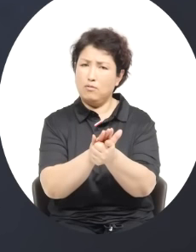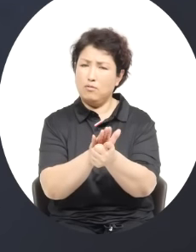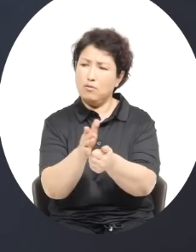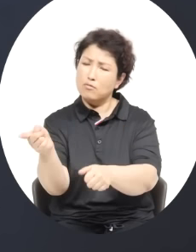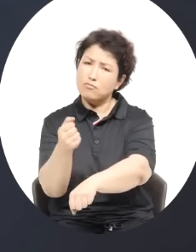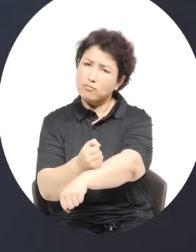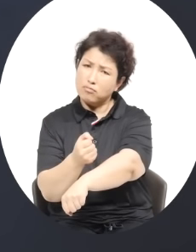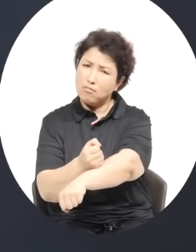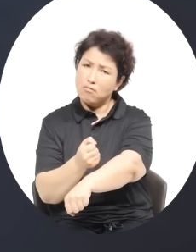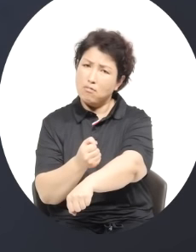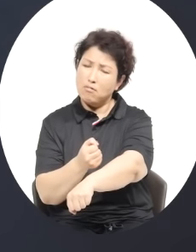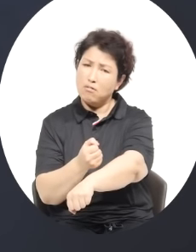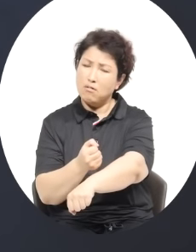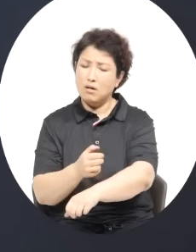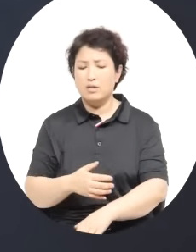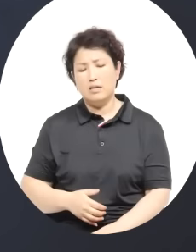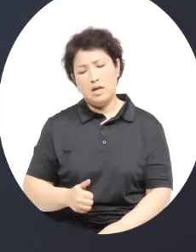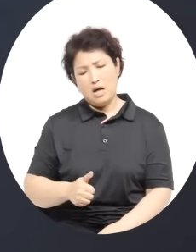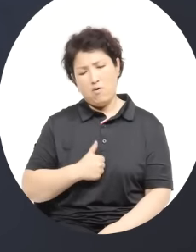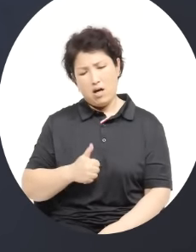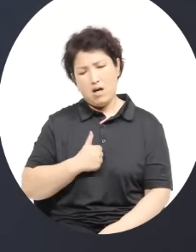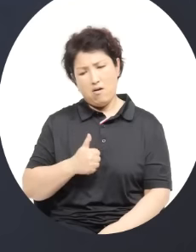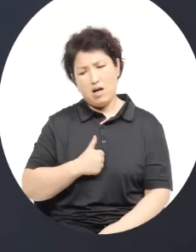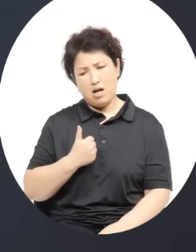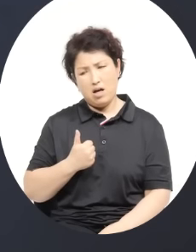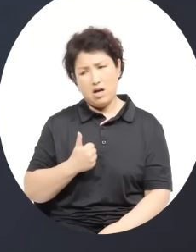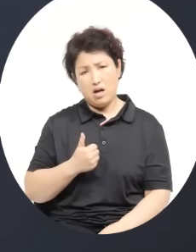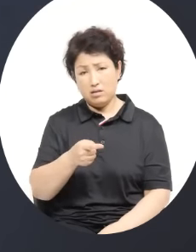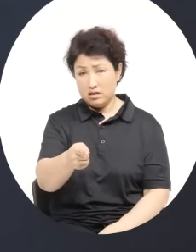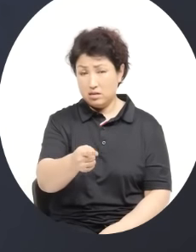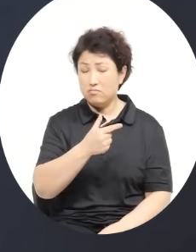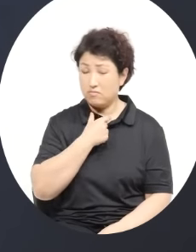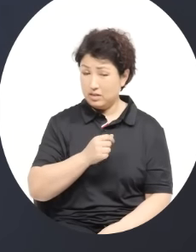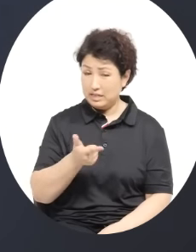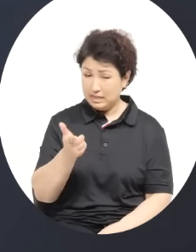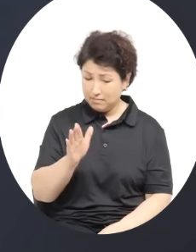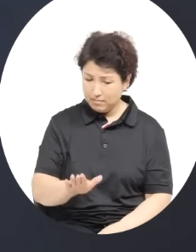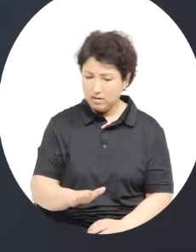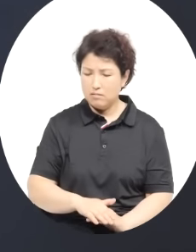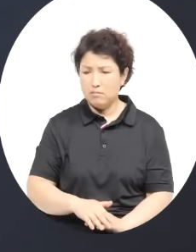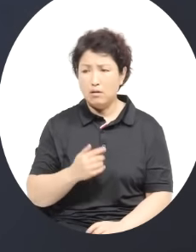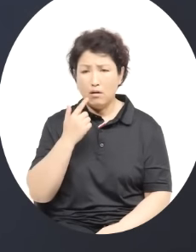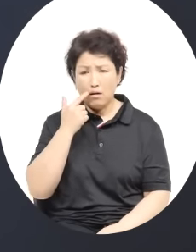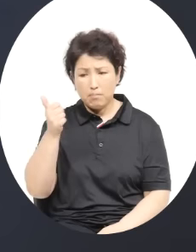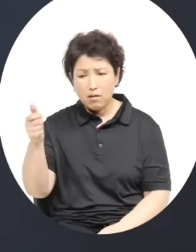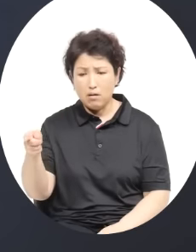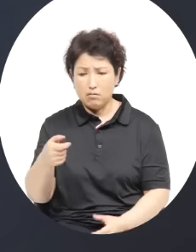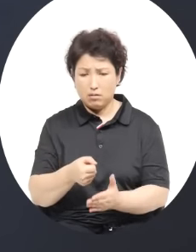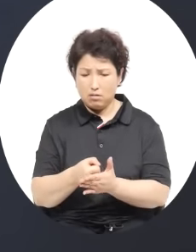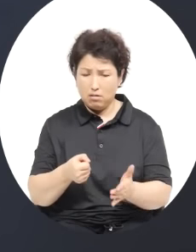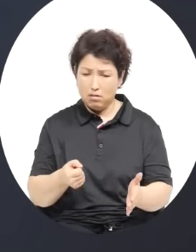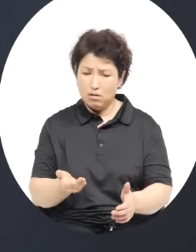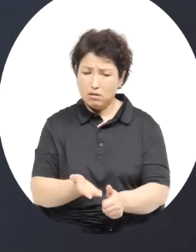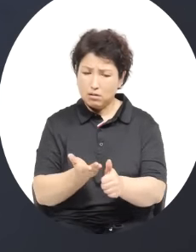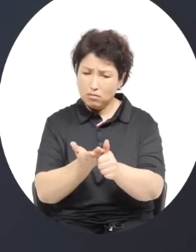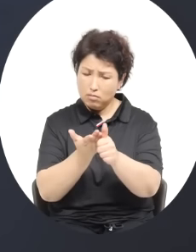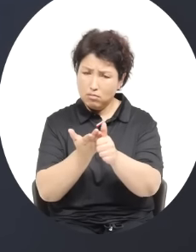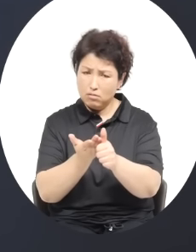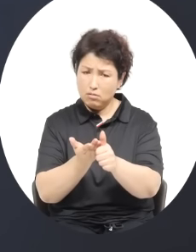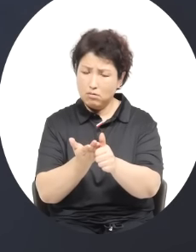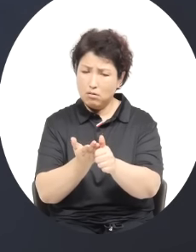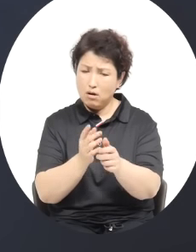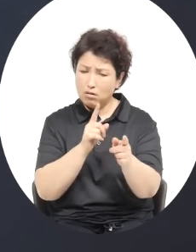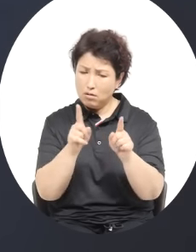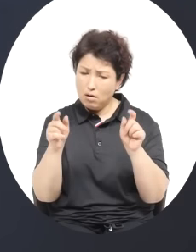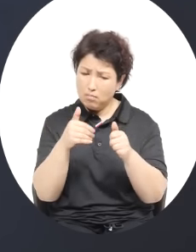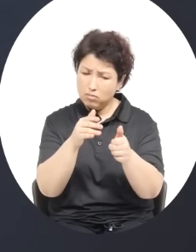도와주신 분이니까, 그 화낸 거는 내가 원하는 게 아니지만은, 그래도 키워주고, 대학 보내준